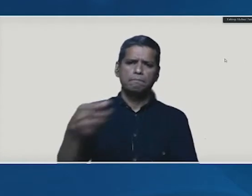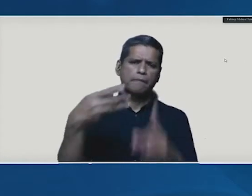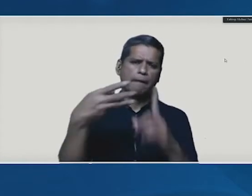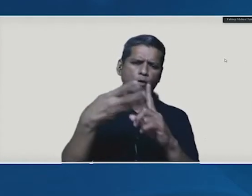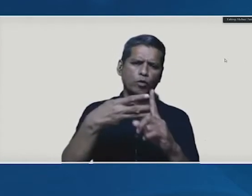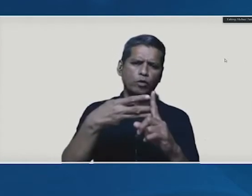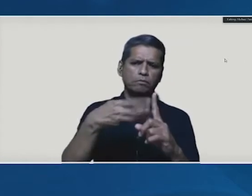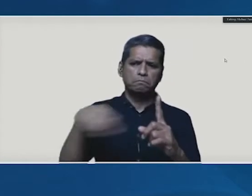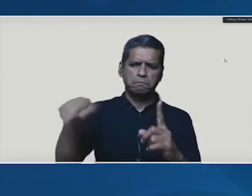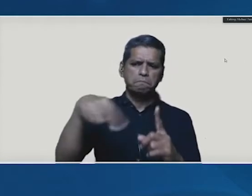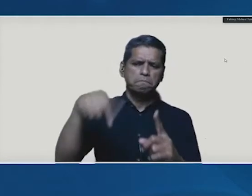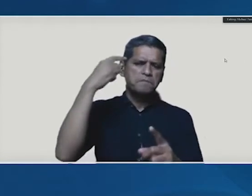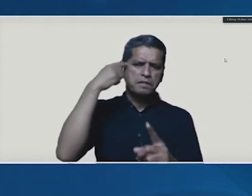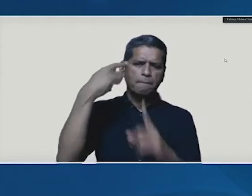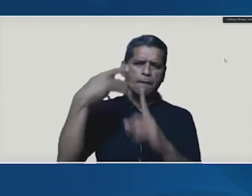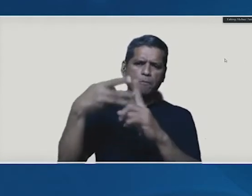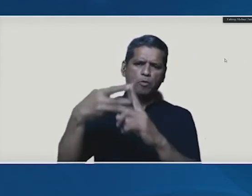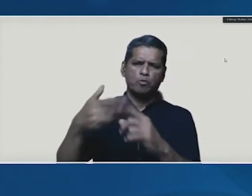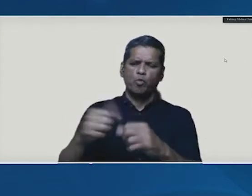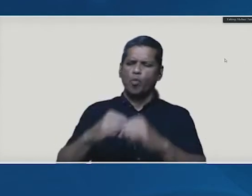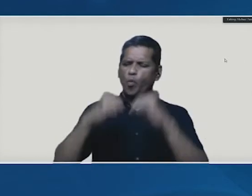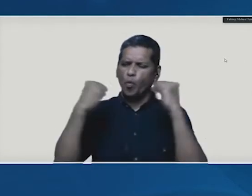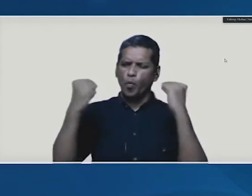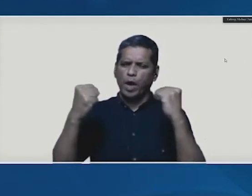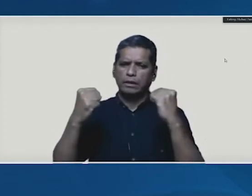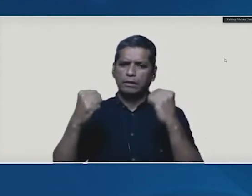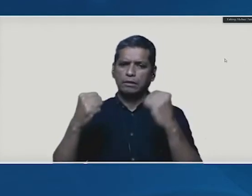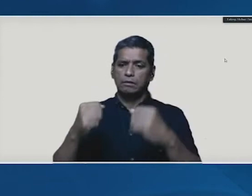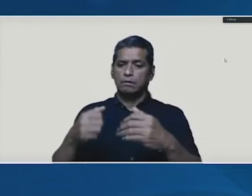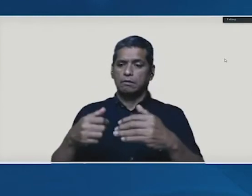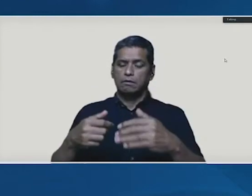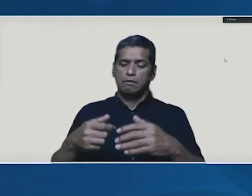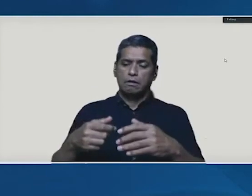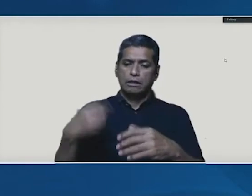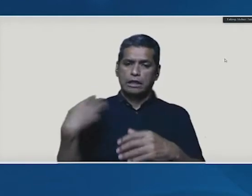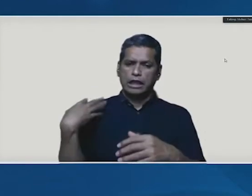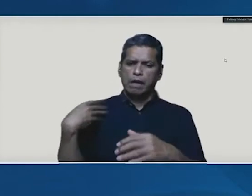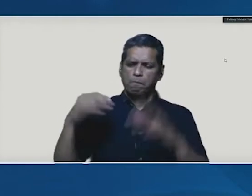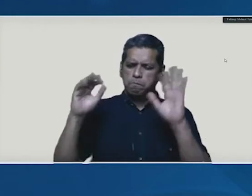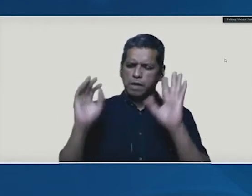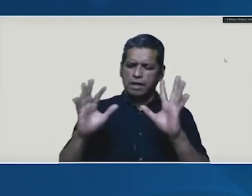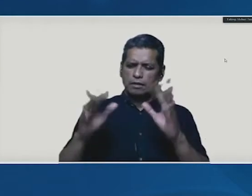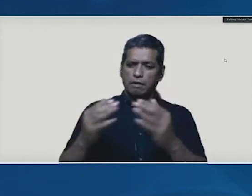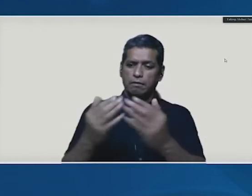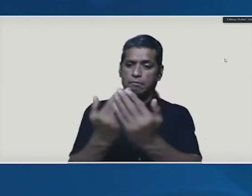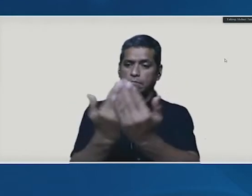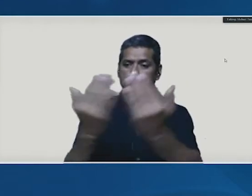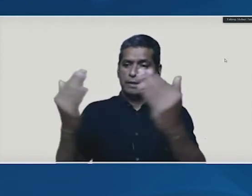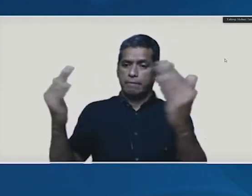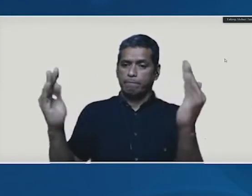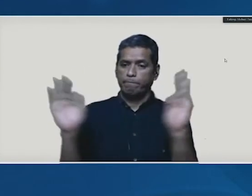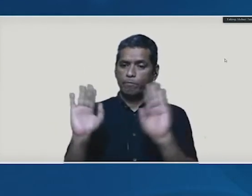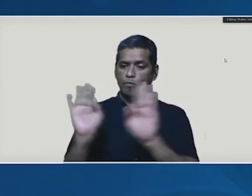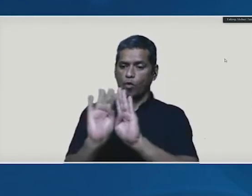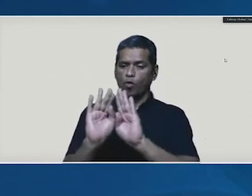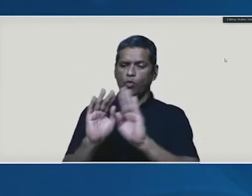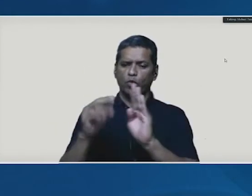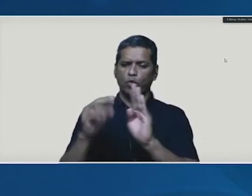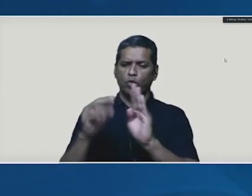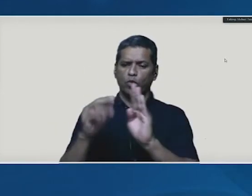masing-masing tembok itu bisa masuk mobil berjalan karena begitu tebalnya dan tinggi